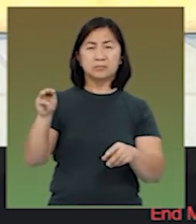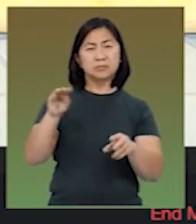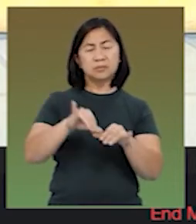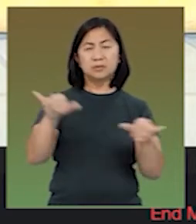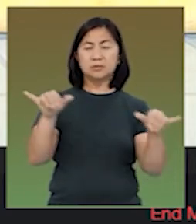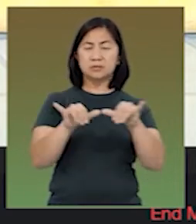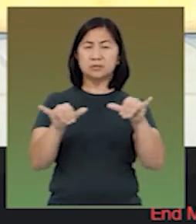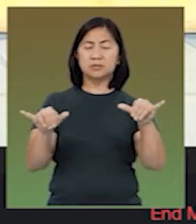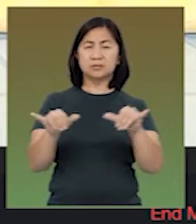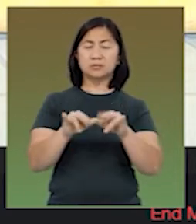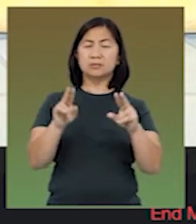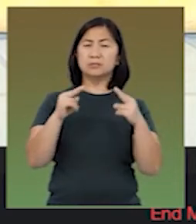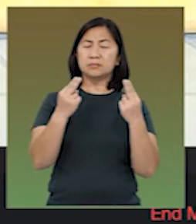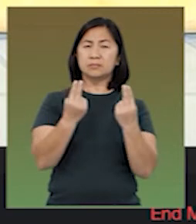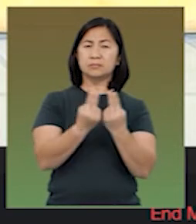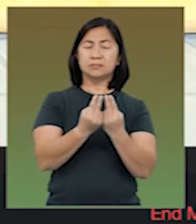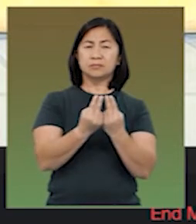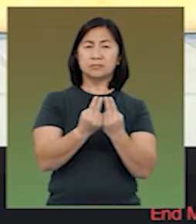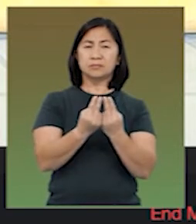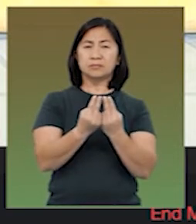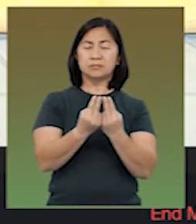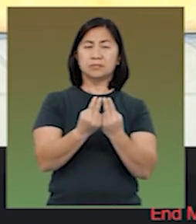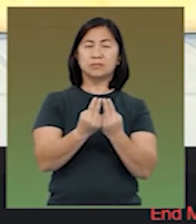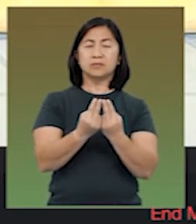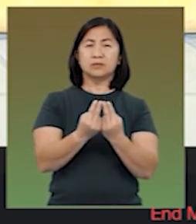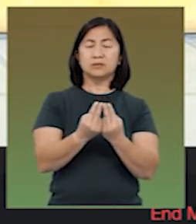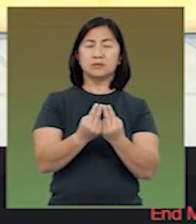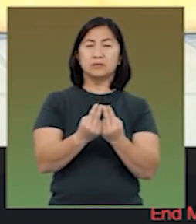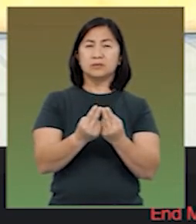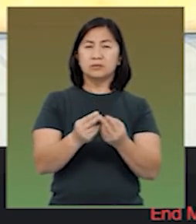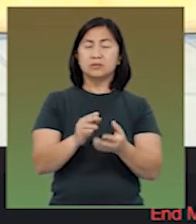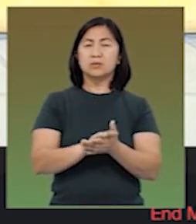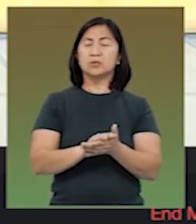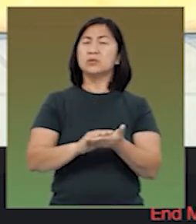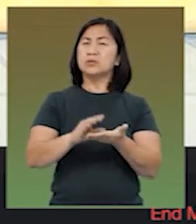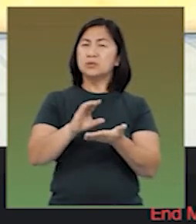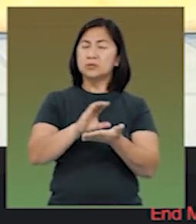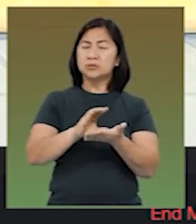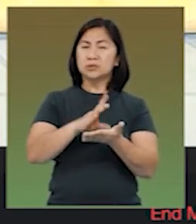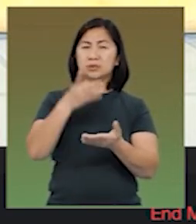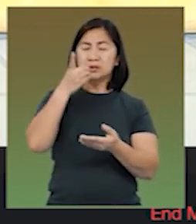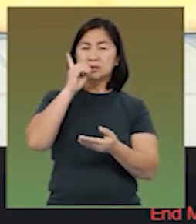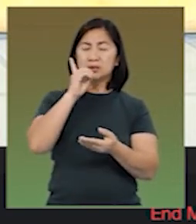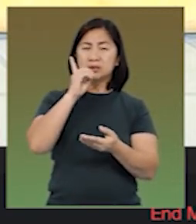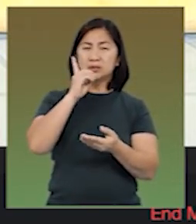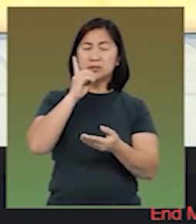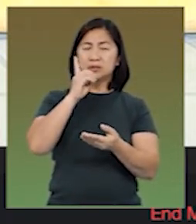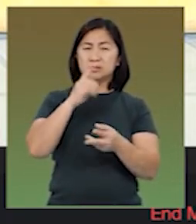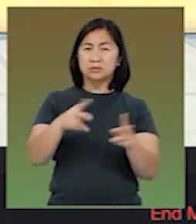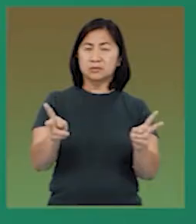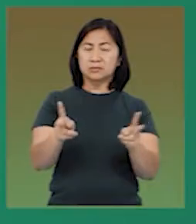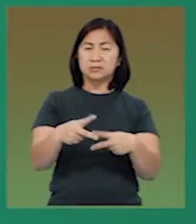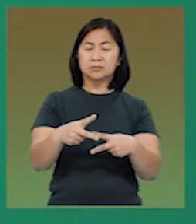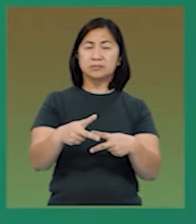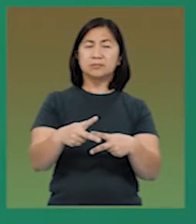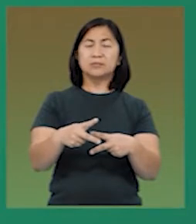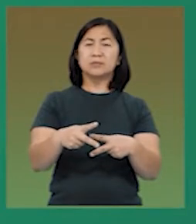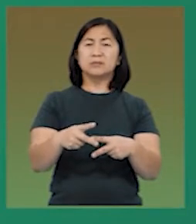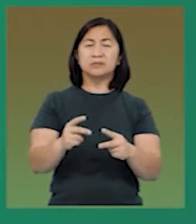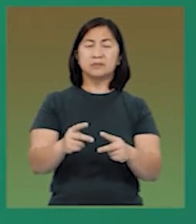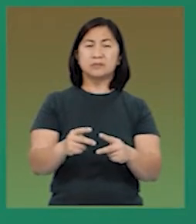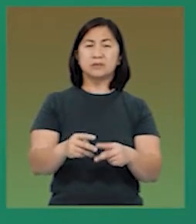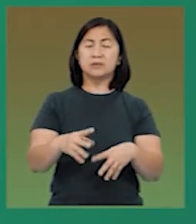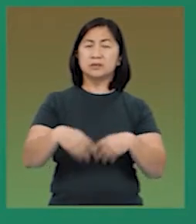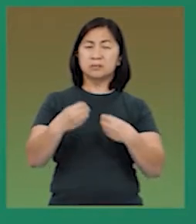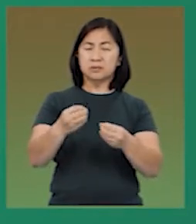Isang cologne bottle at isang chocolate drink na nasa Tetra Pak. Ibigay mo ang capacity ng Cologne